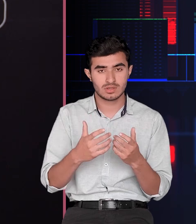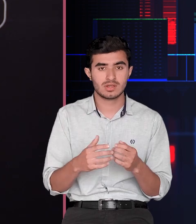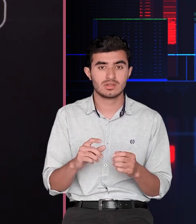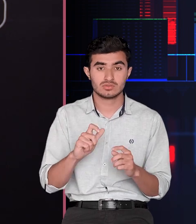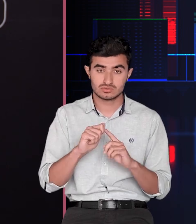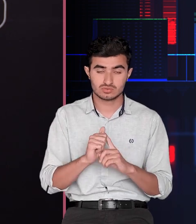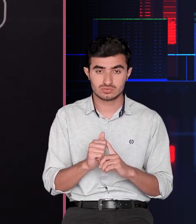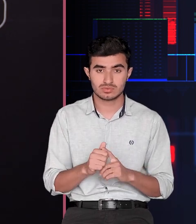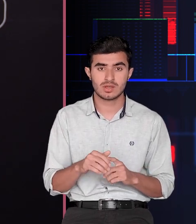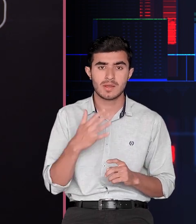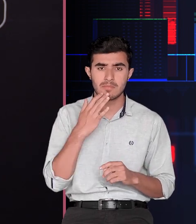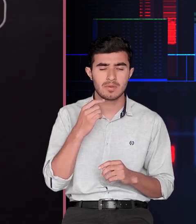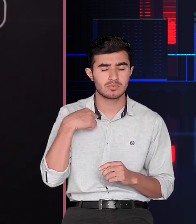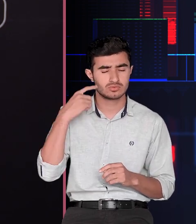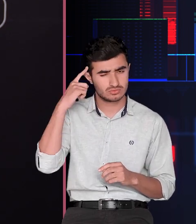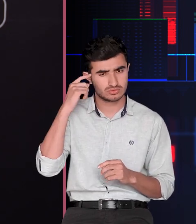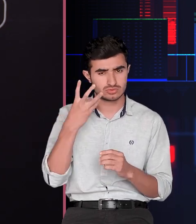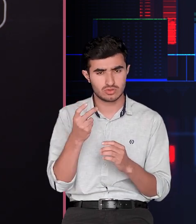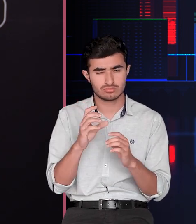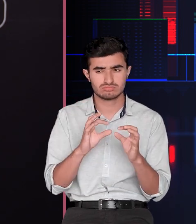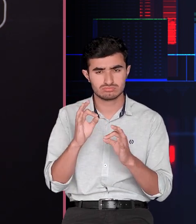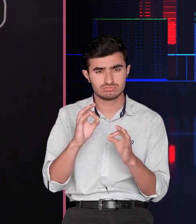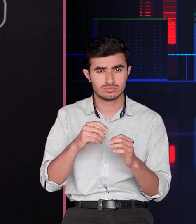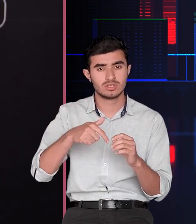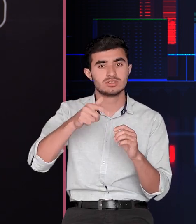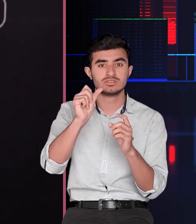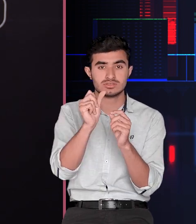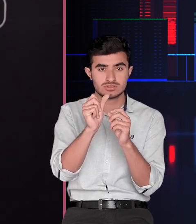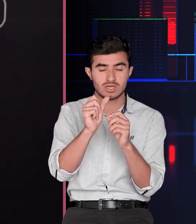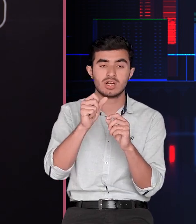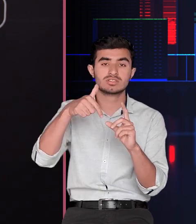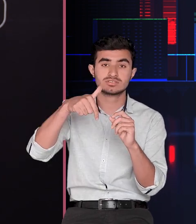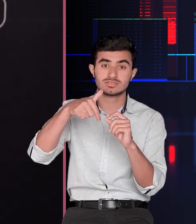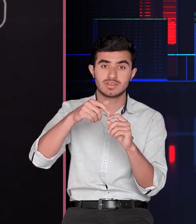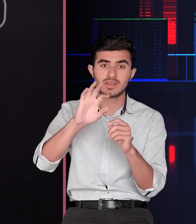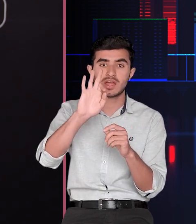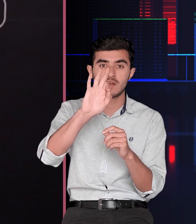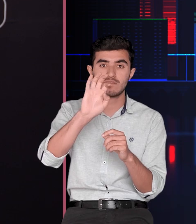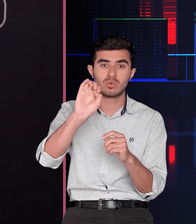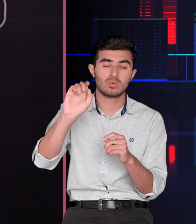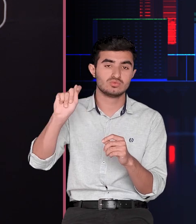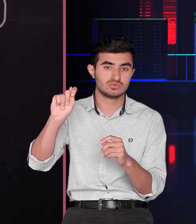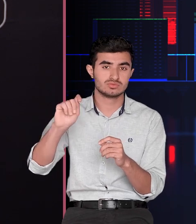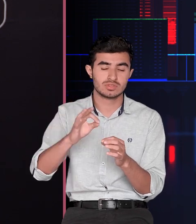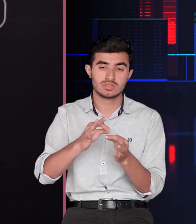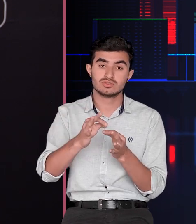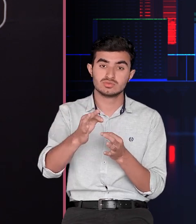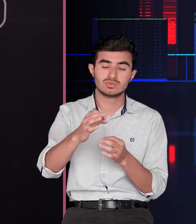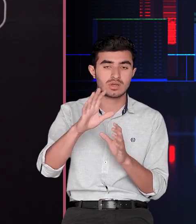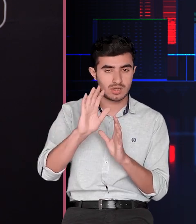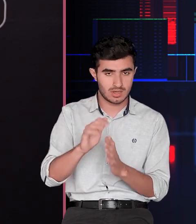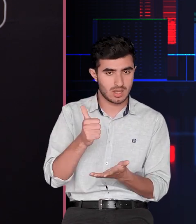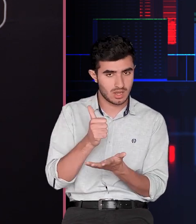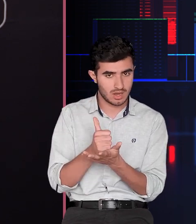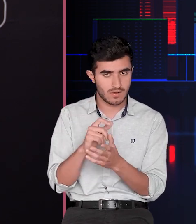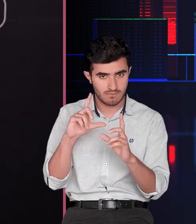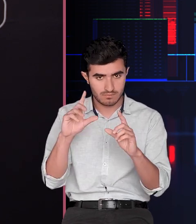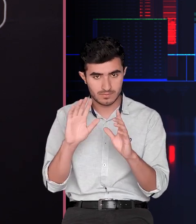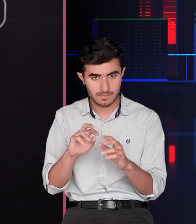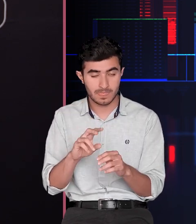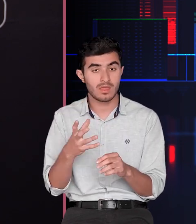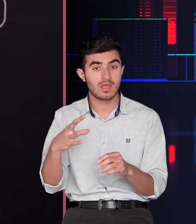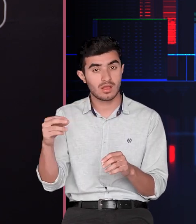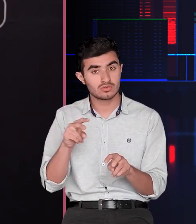फुट के फासले पे खड़े होते हैं या मैक्सिमम 80 फुट के फासले पे, और घोड़ा अपनी पूरी स्पीड से आ रहा होता है। तो हमारे यहाँ एक कॉन्सेप्ट